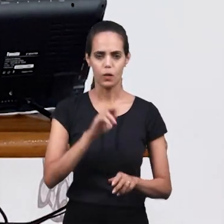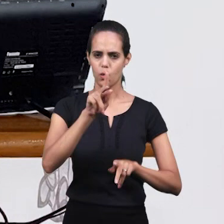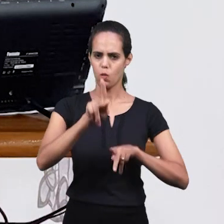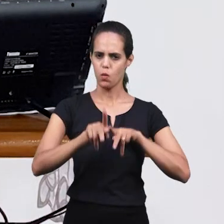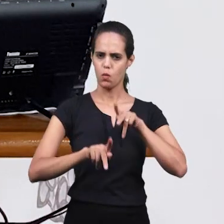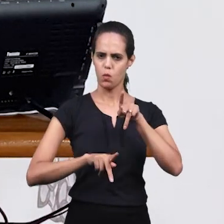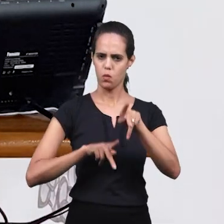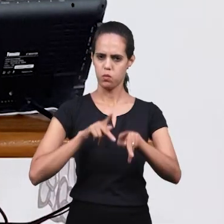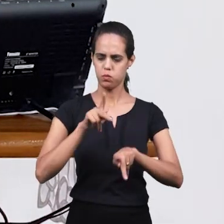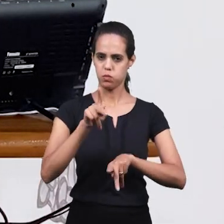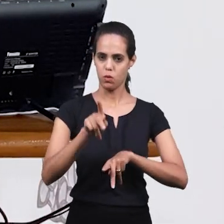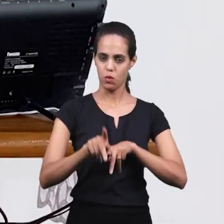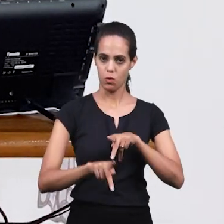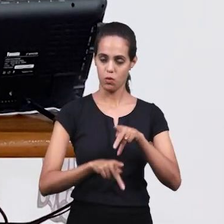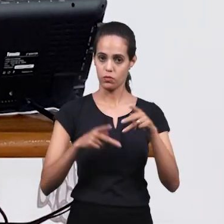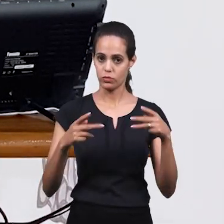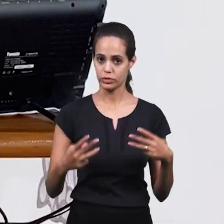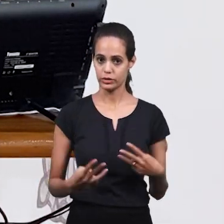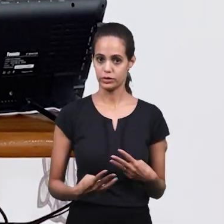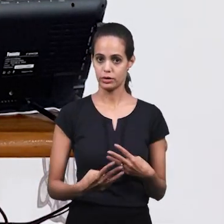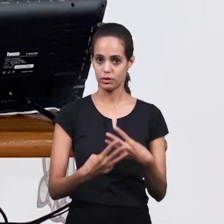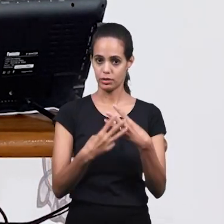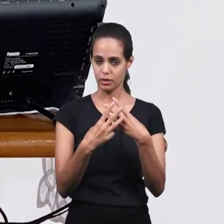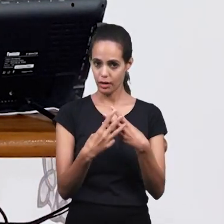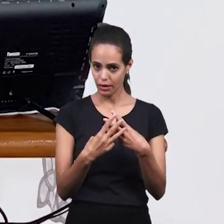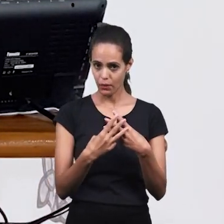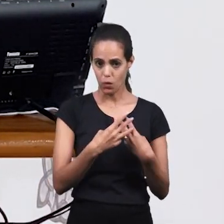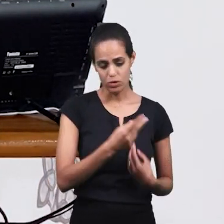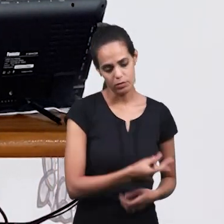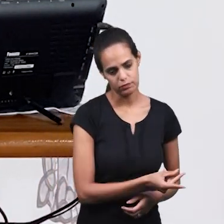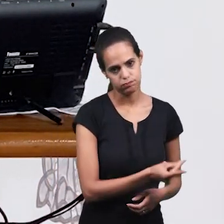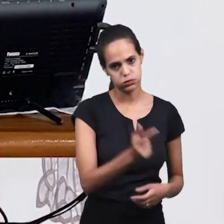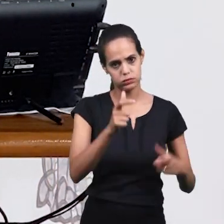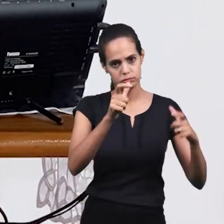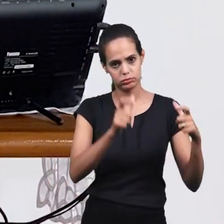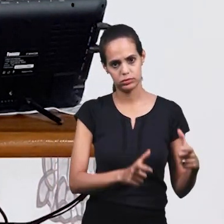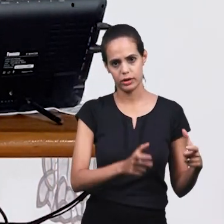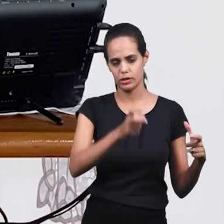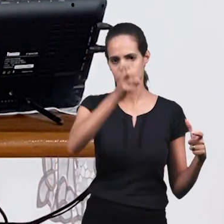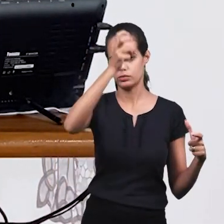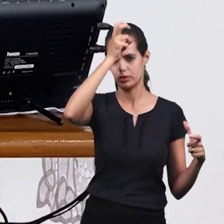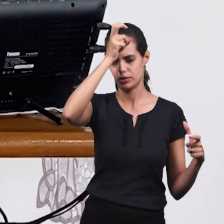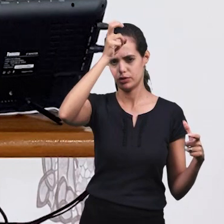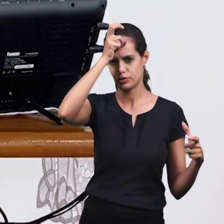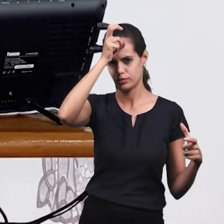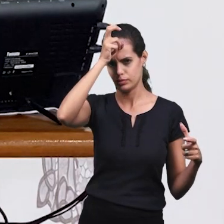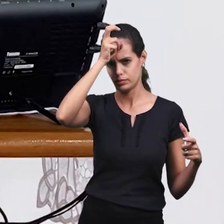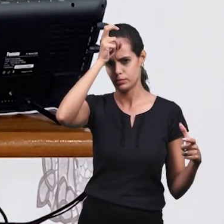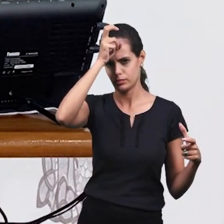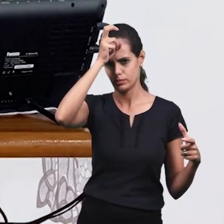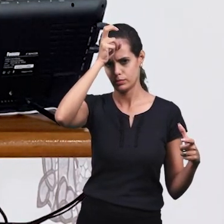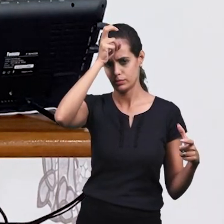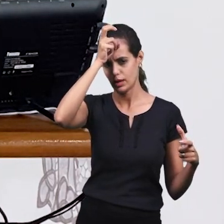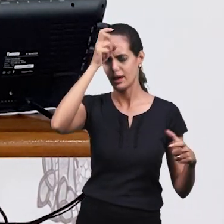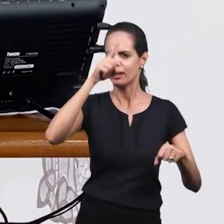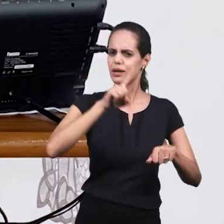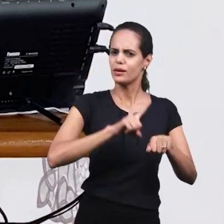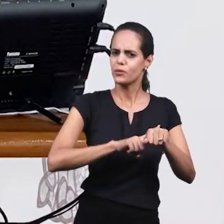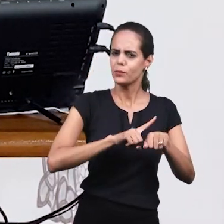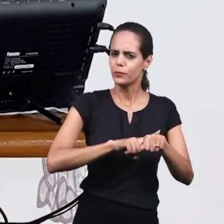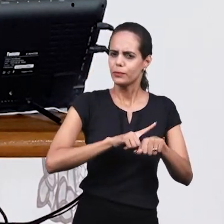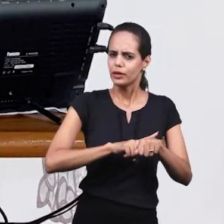étaient en train de sortir d'Égypte. C'était un moment sensible où la foi du